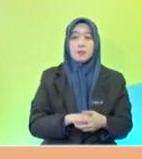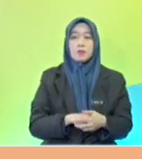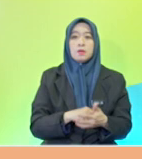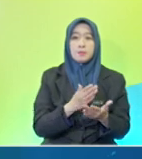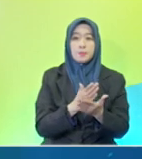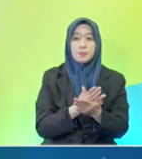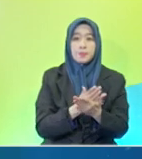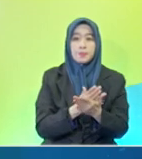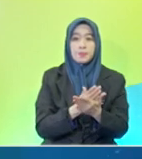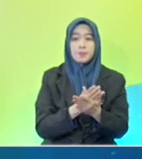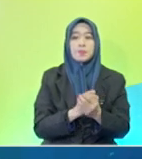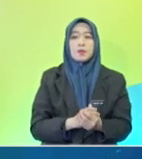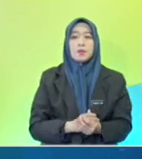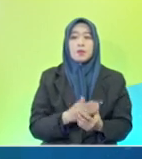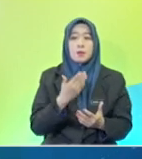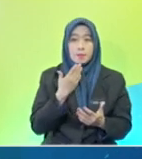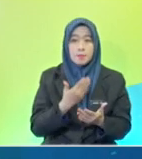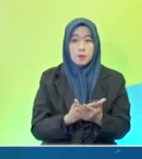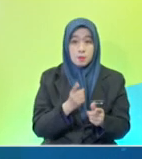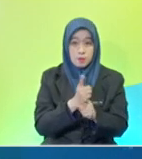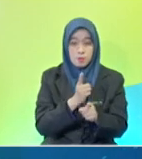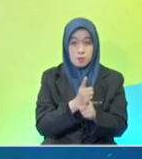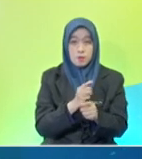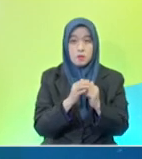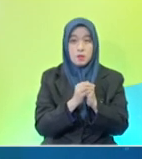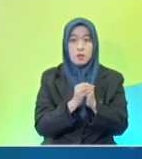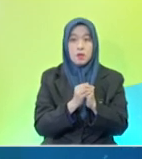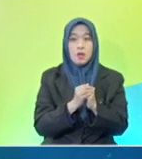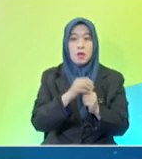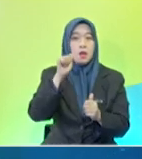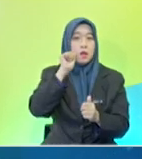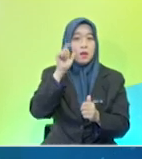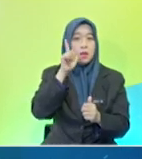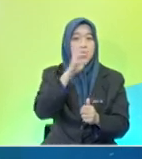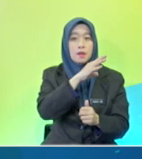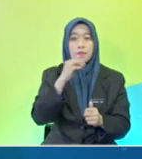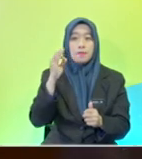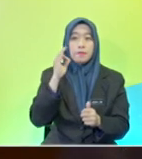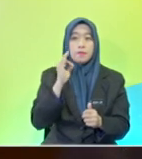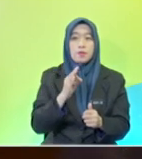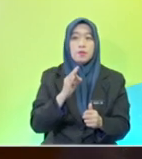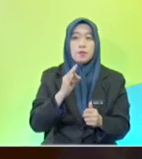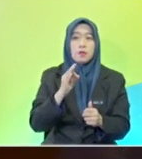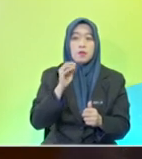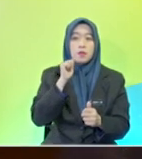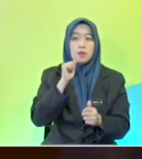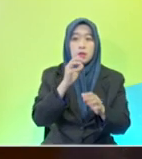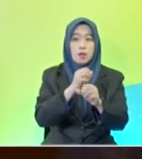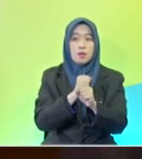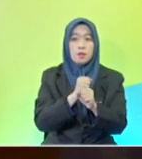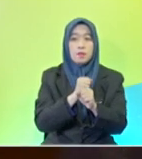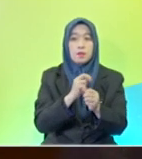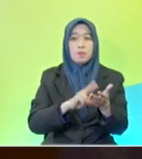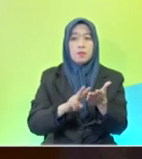Sadaqallahul azim. Okey, betul. Tahniah Alia dan Fatin pun telah membaca dengan betul dan layak mendapat token daripada